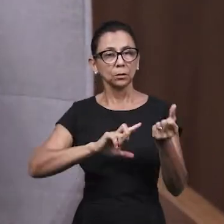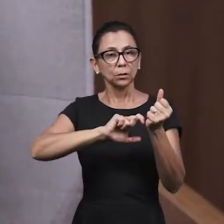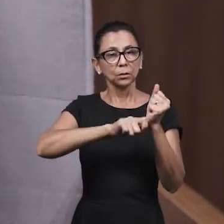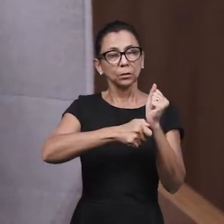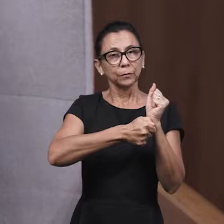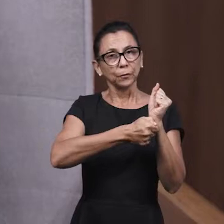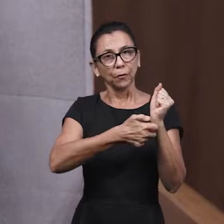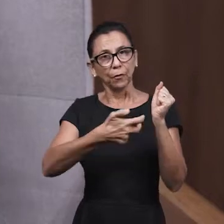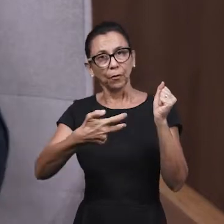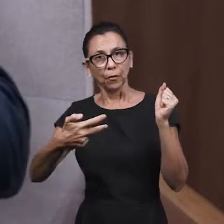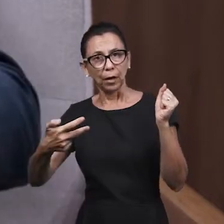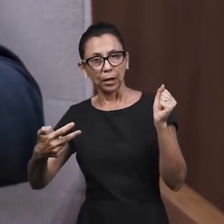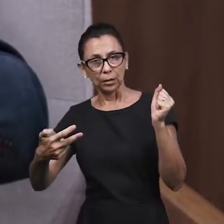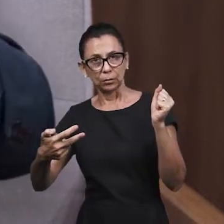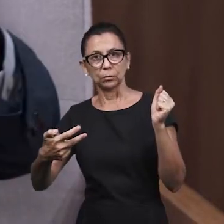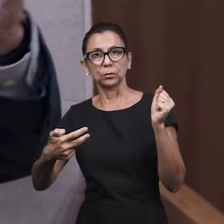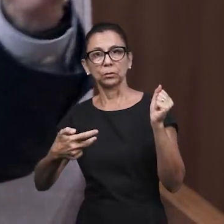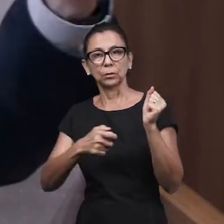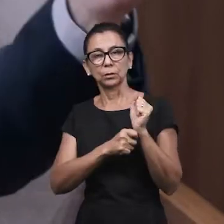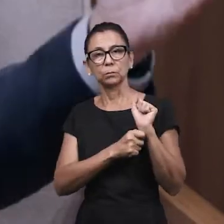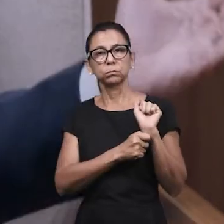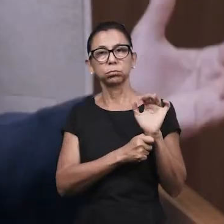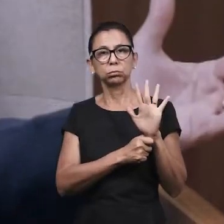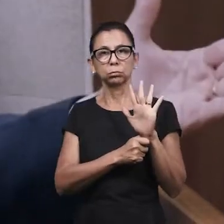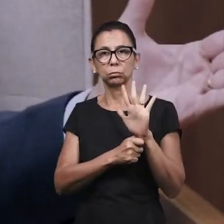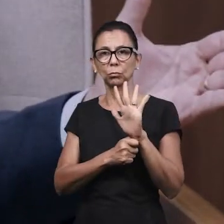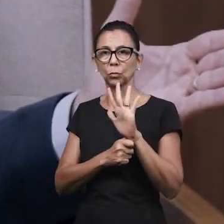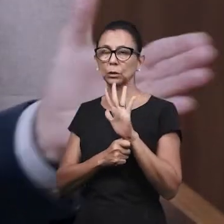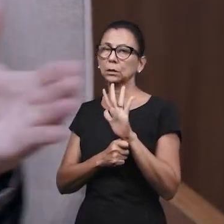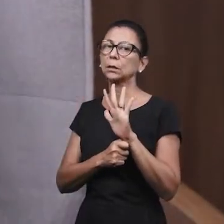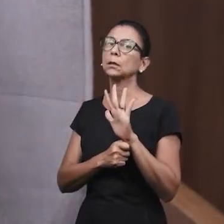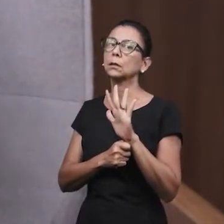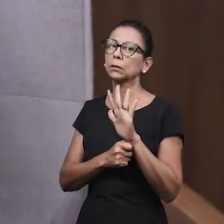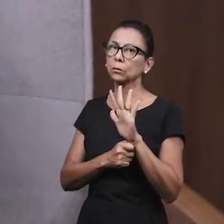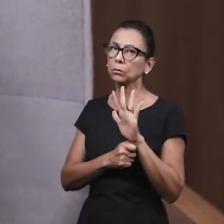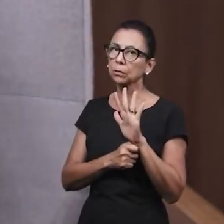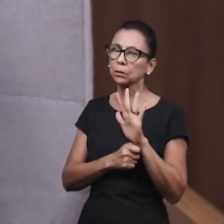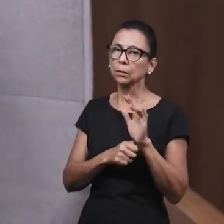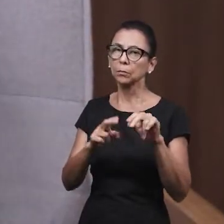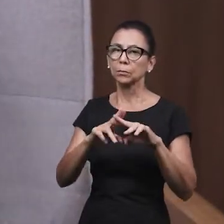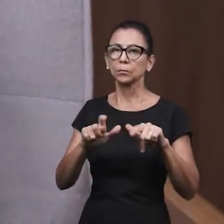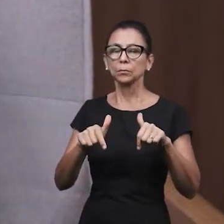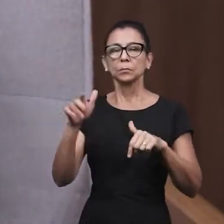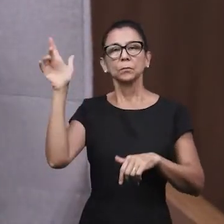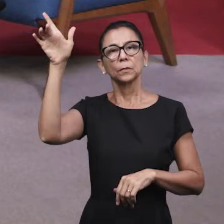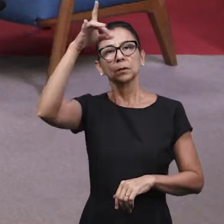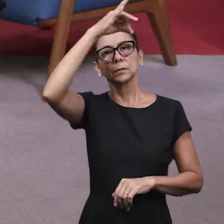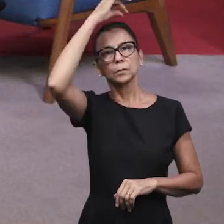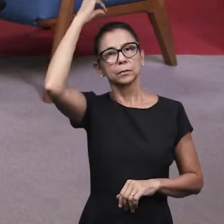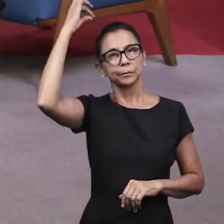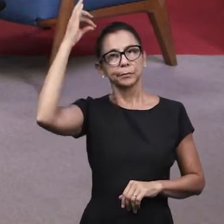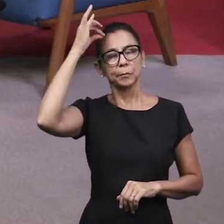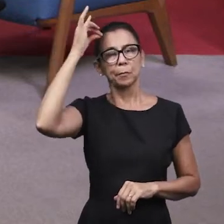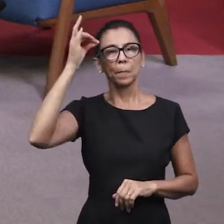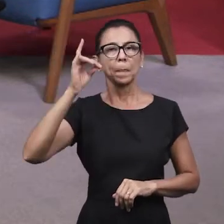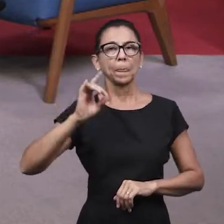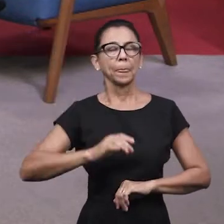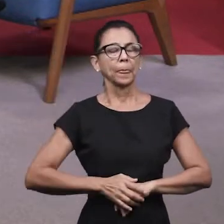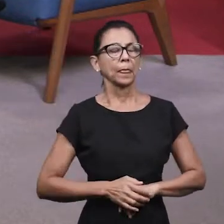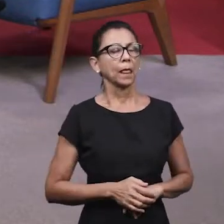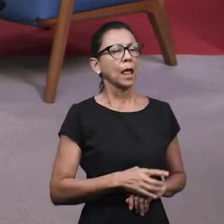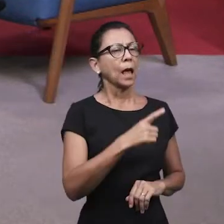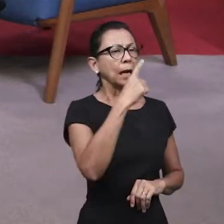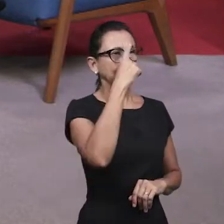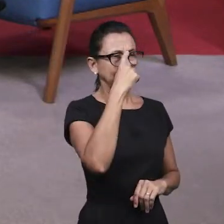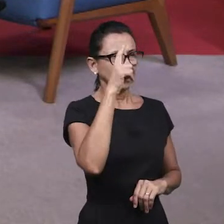les mystères qui sont ouverts davantage par l'action du Saint-Esprit. C'est une